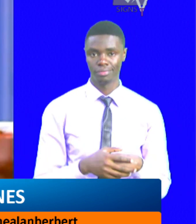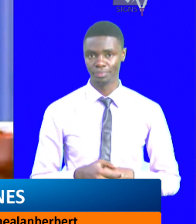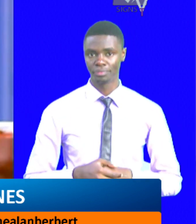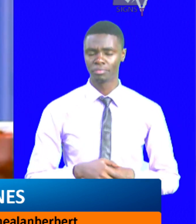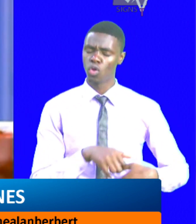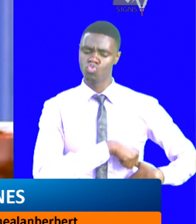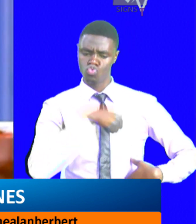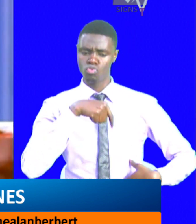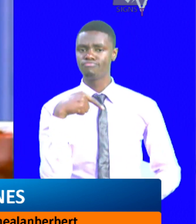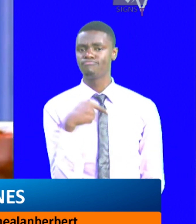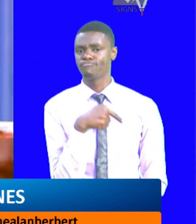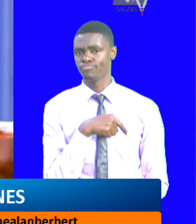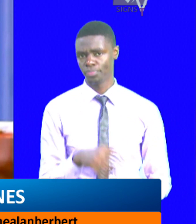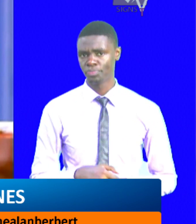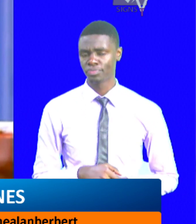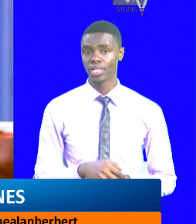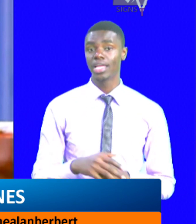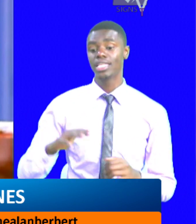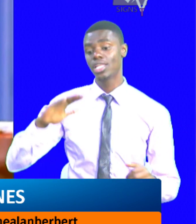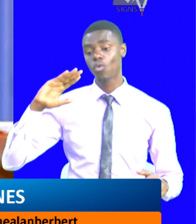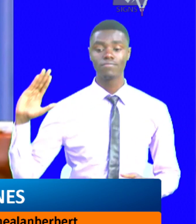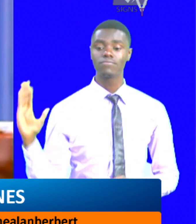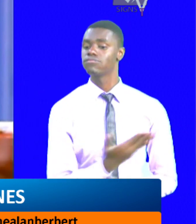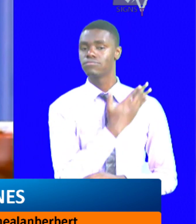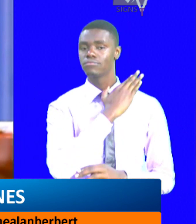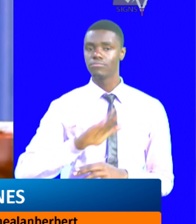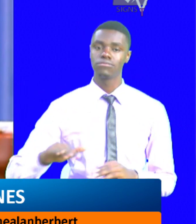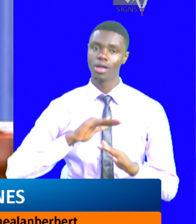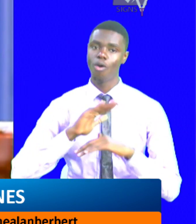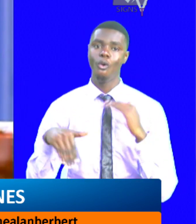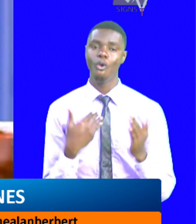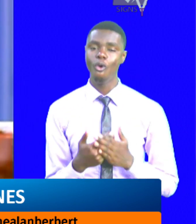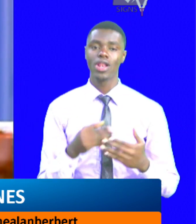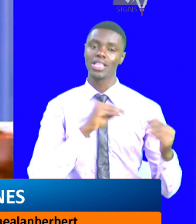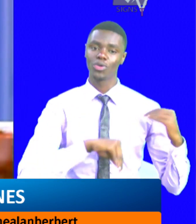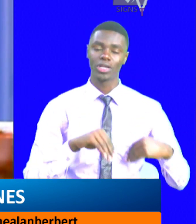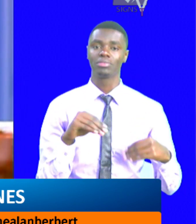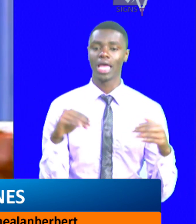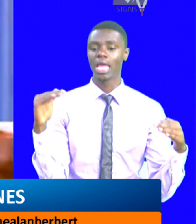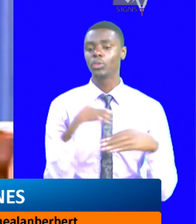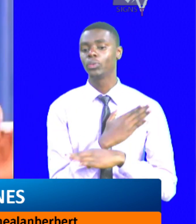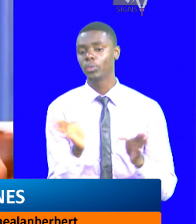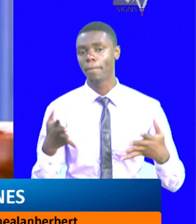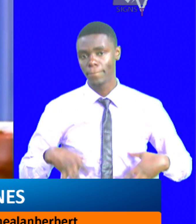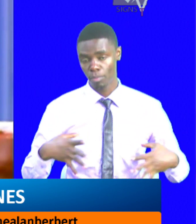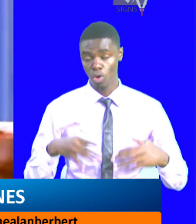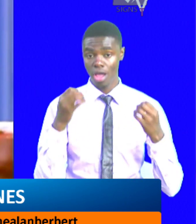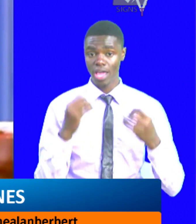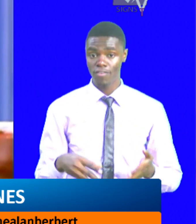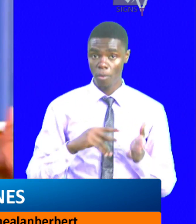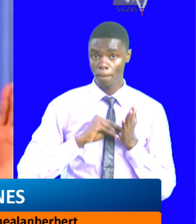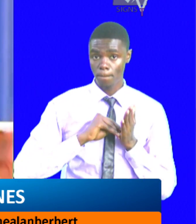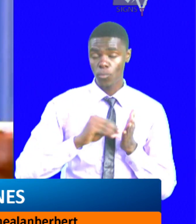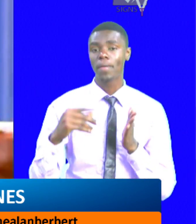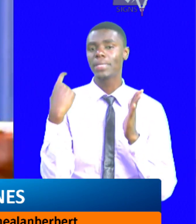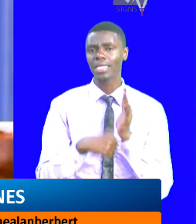Hii upanga hii ni ya kufyeka hawa wafisadi wote na wakora wote. Hiyo I will not spare them. Mkilipa ushuru